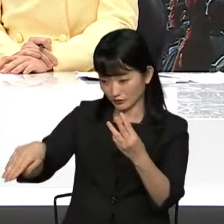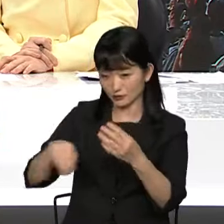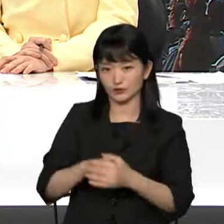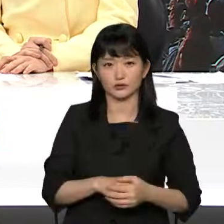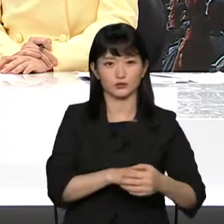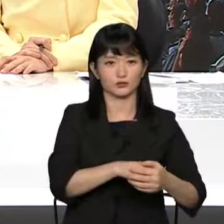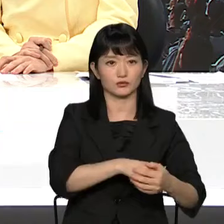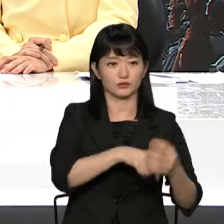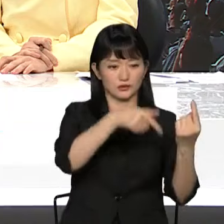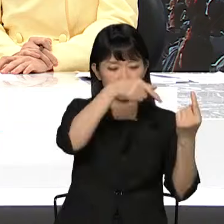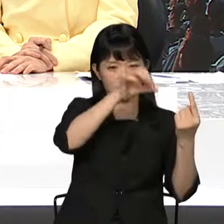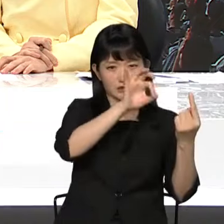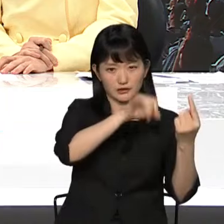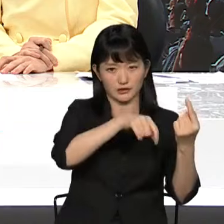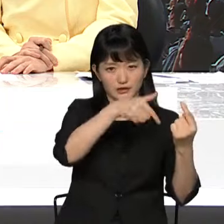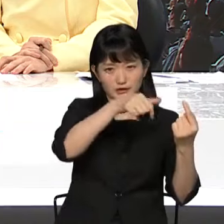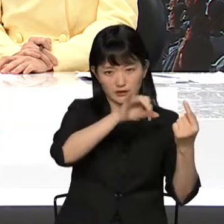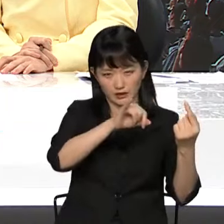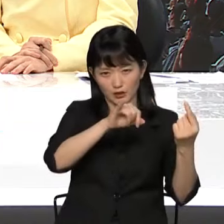기아하고의 이 전력차를